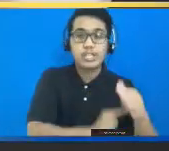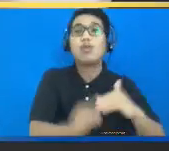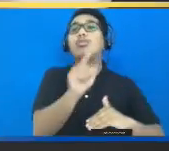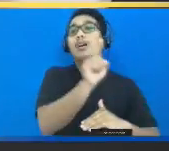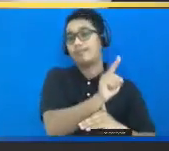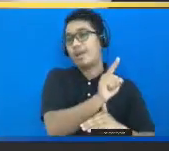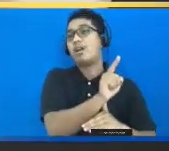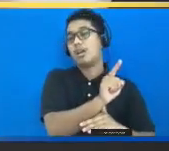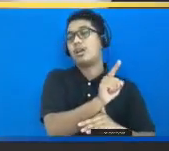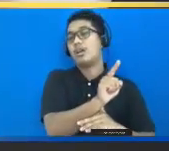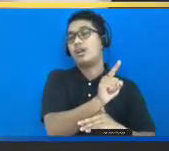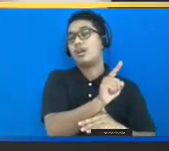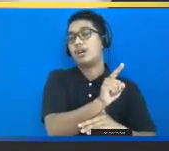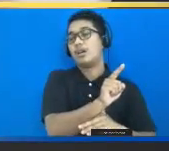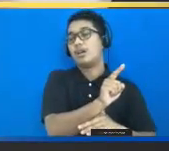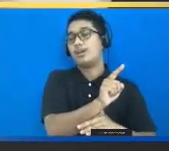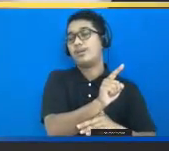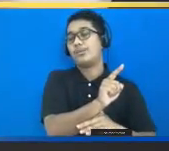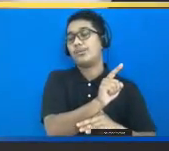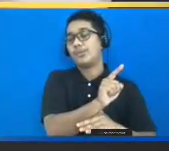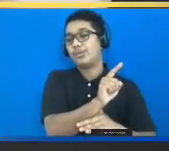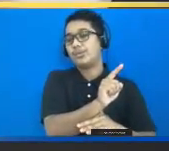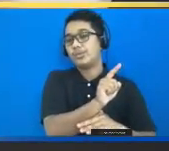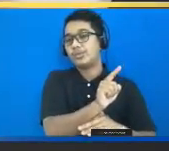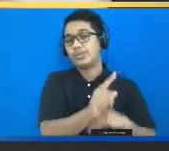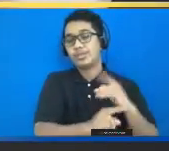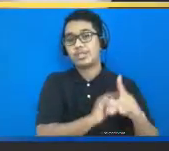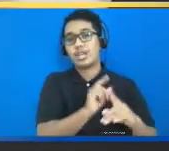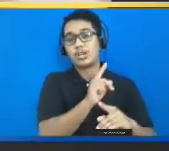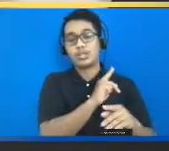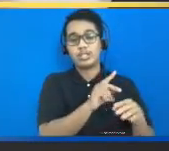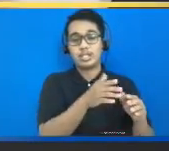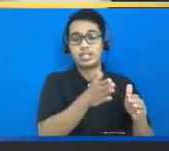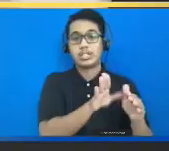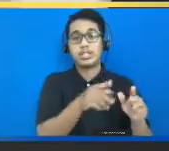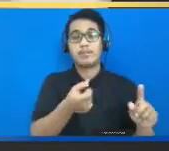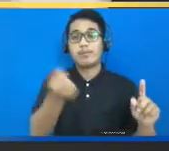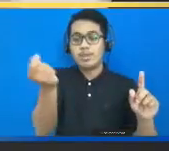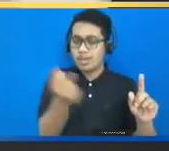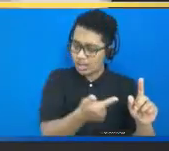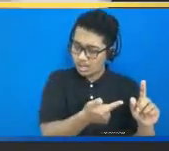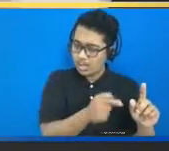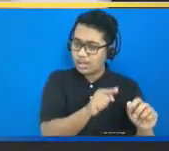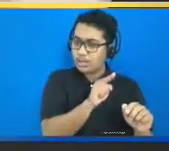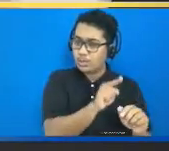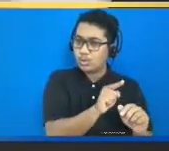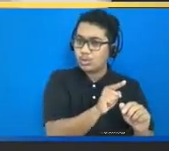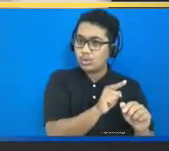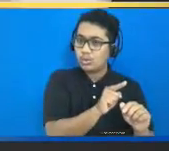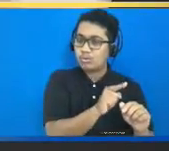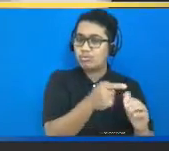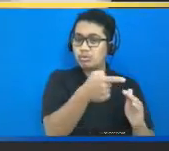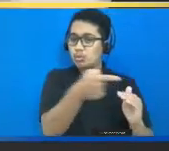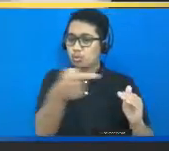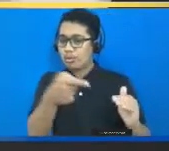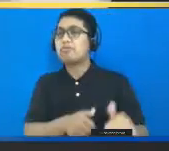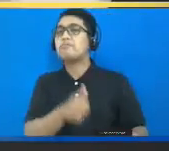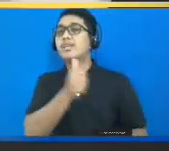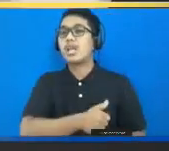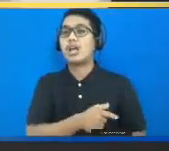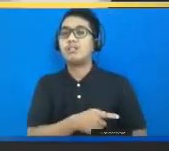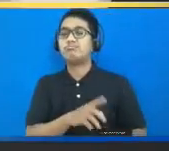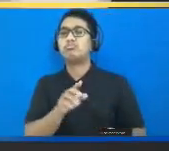dan tentu disisi yang lain juga dari sisi pembiayaan itu kan juga akan bisa dikurangi terutama